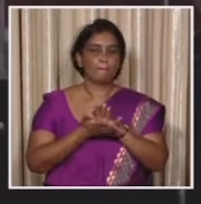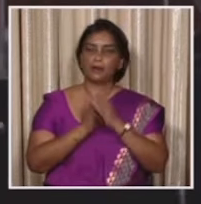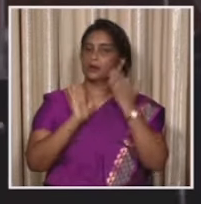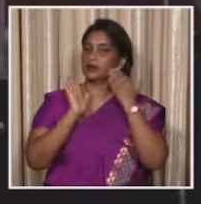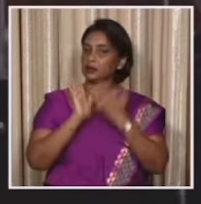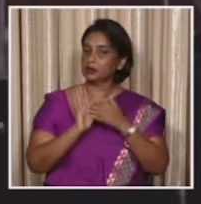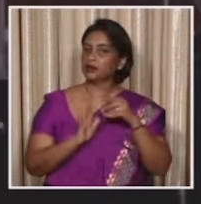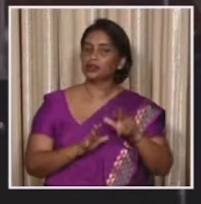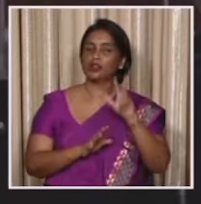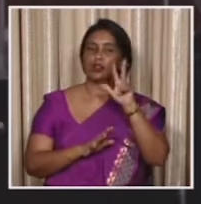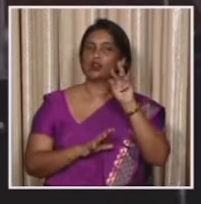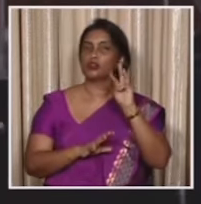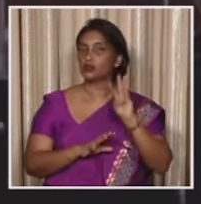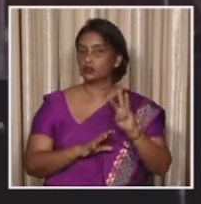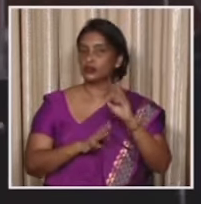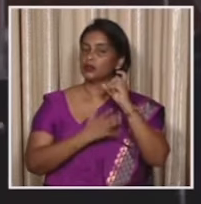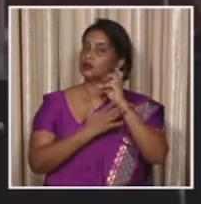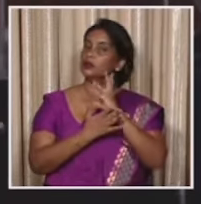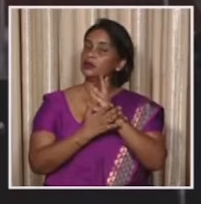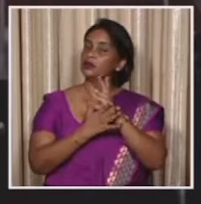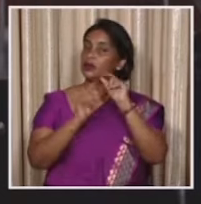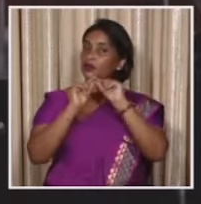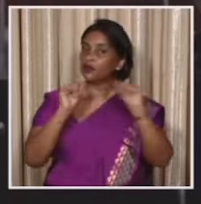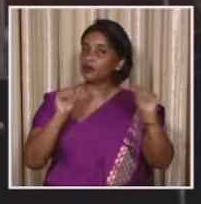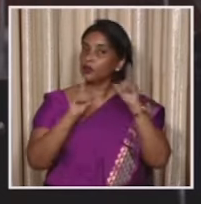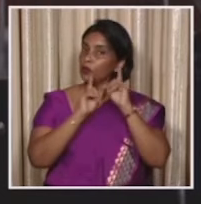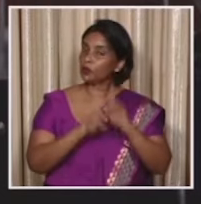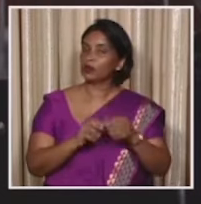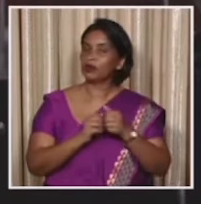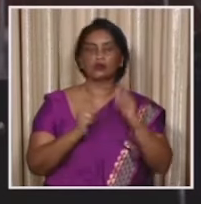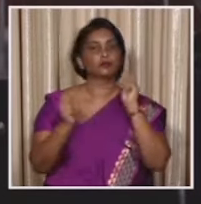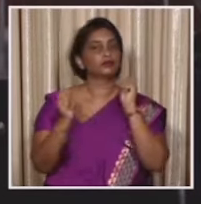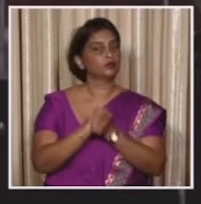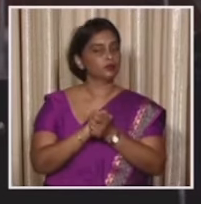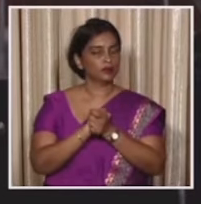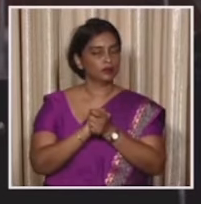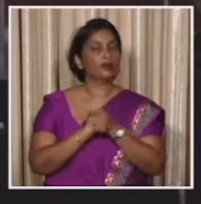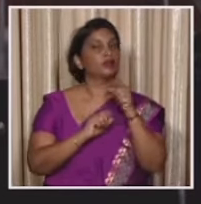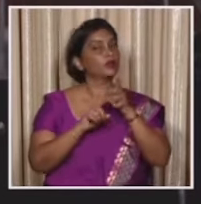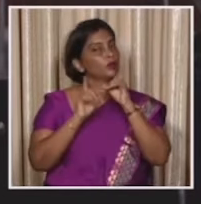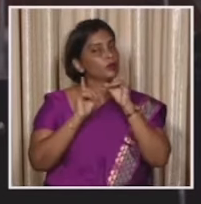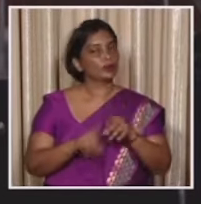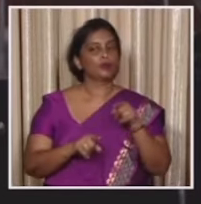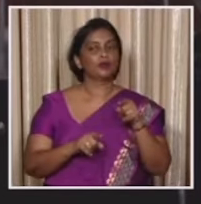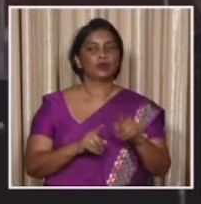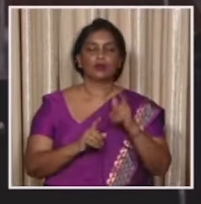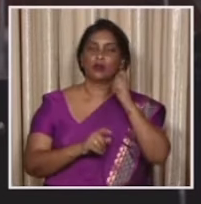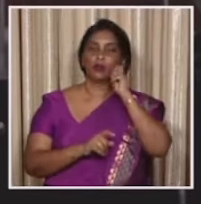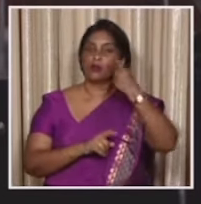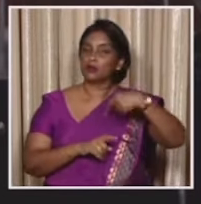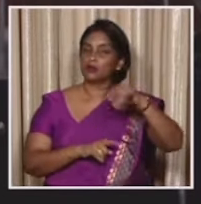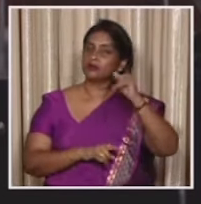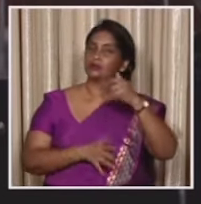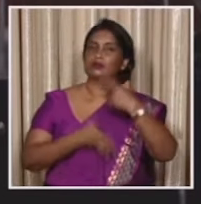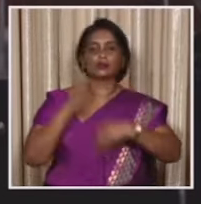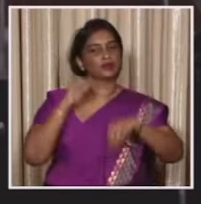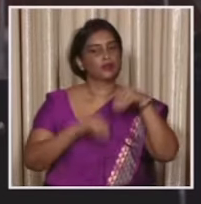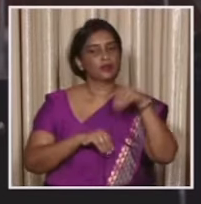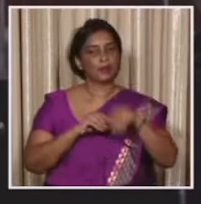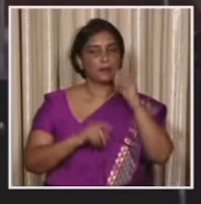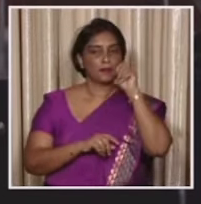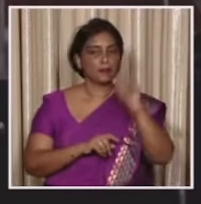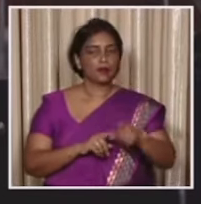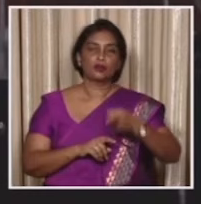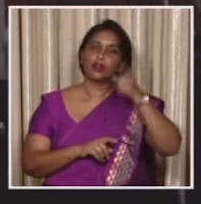වෙනවා 83 වගන්තිය සංශෝධනය කරනවා නම් අනිවාර්යයෙන්ම ජනමත විචාරණයකදී